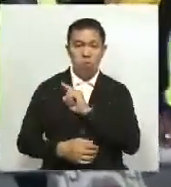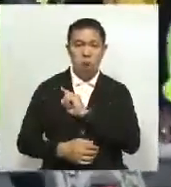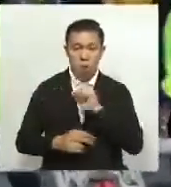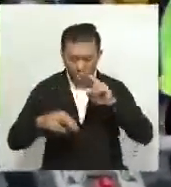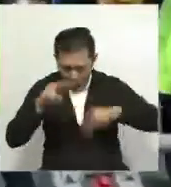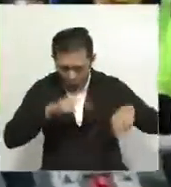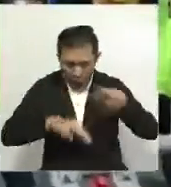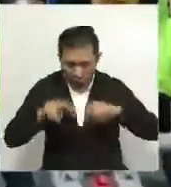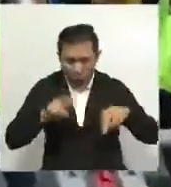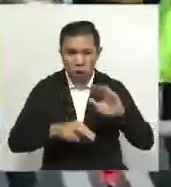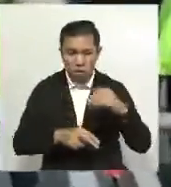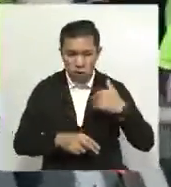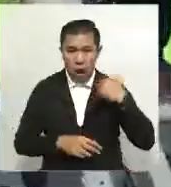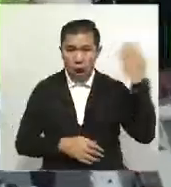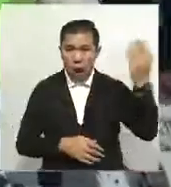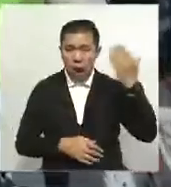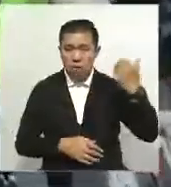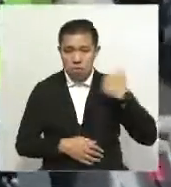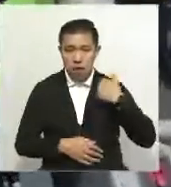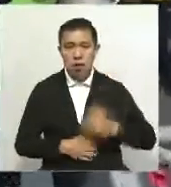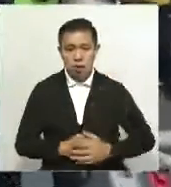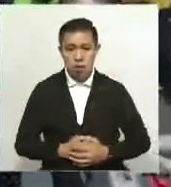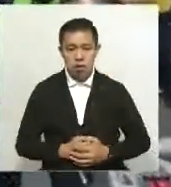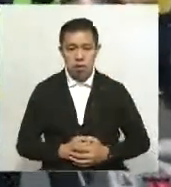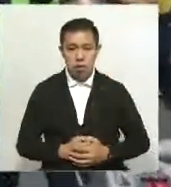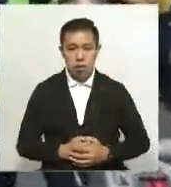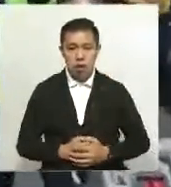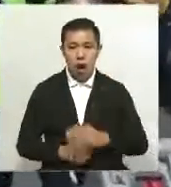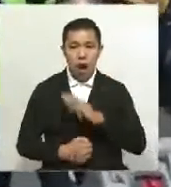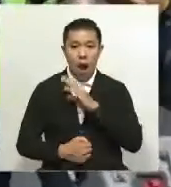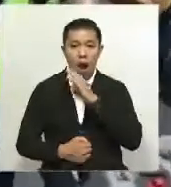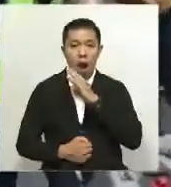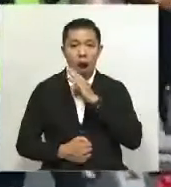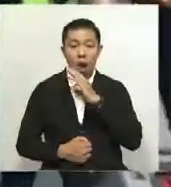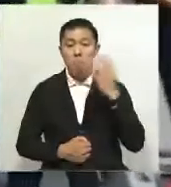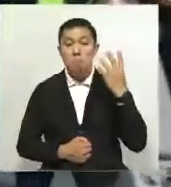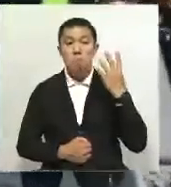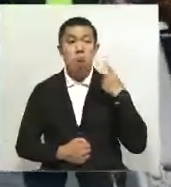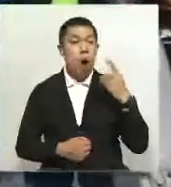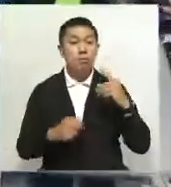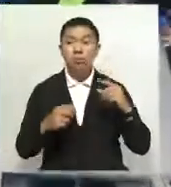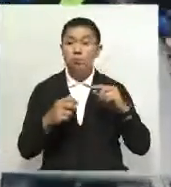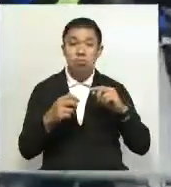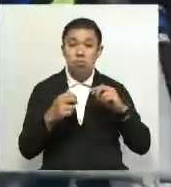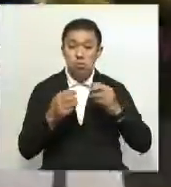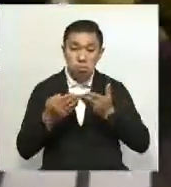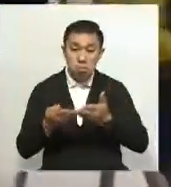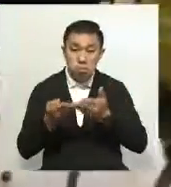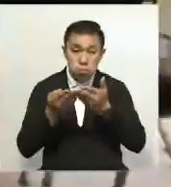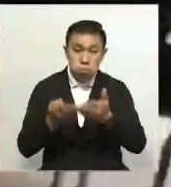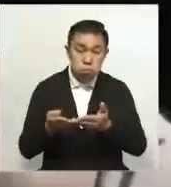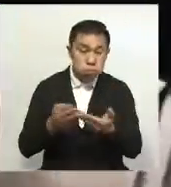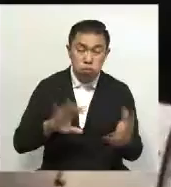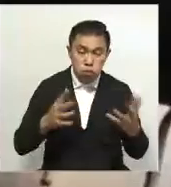การค้นหาค่ะอากาศที่นี่ก็ต้องบอกว่าถ้าดูหากไม่มีเหตุการณ์เมื่อวานต้องบอกว่าอากาศดีมากๆเป็นสวรร